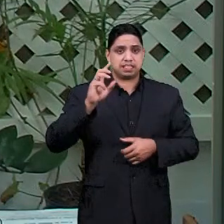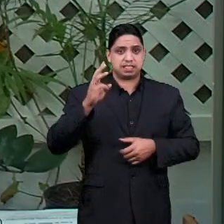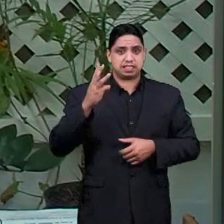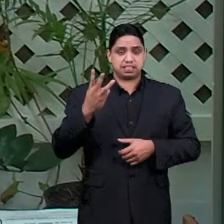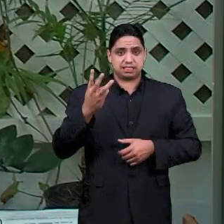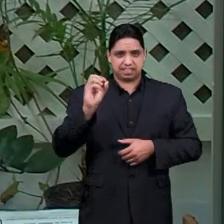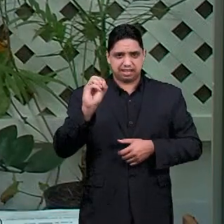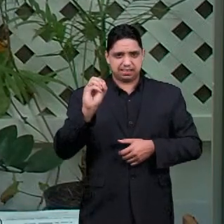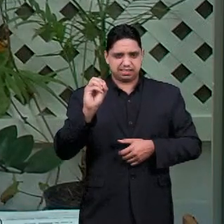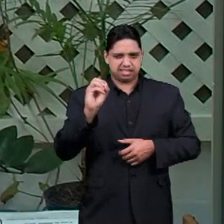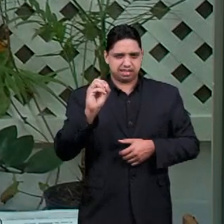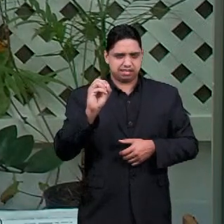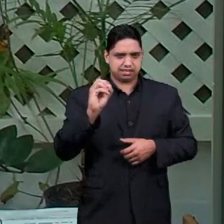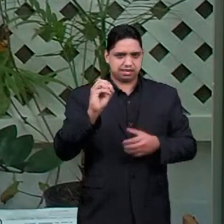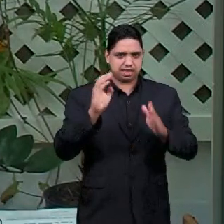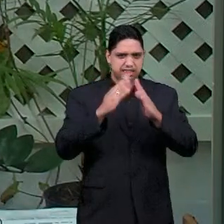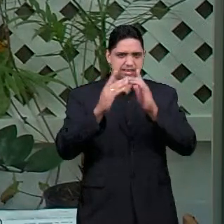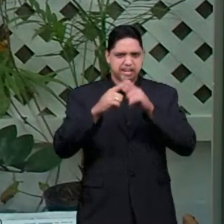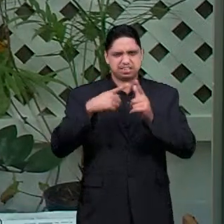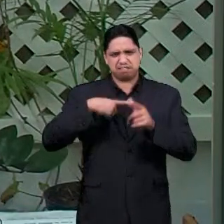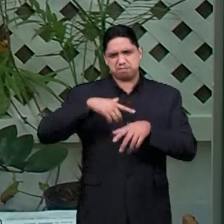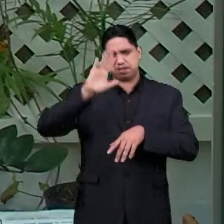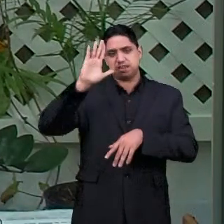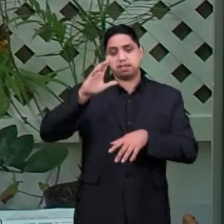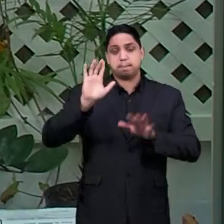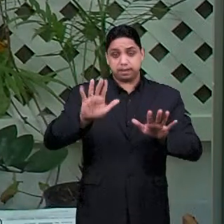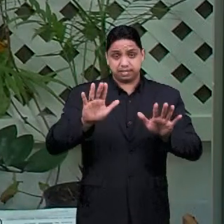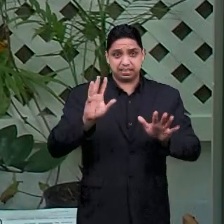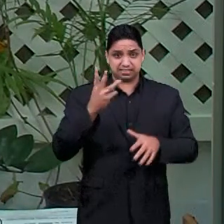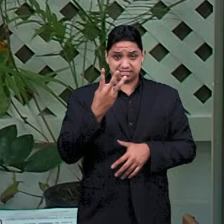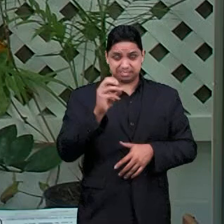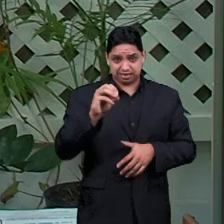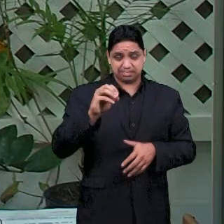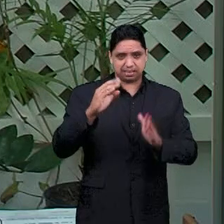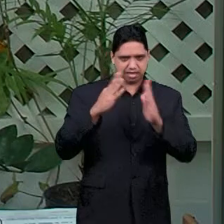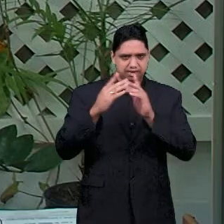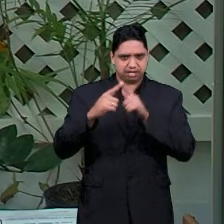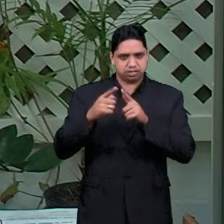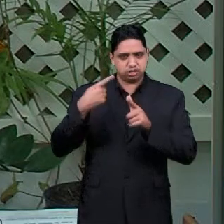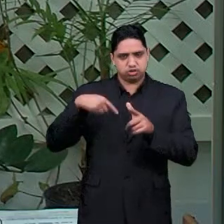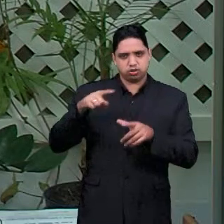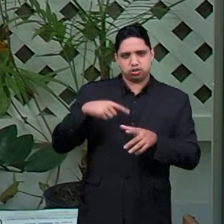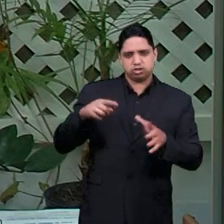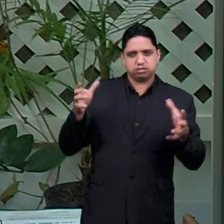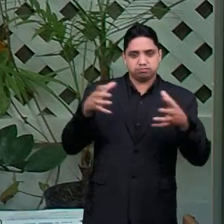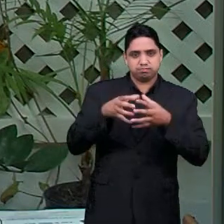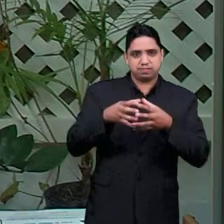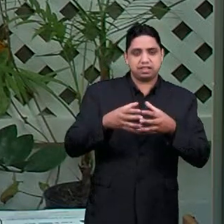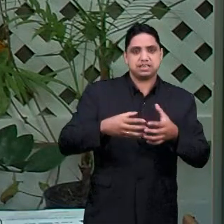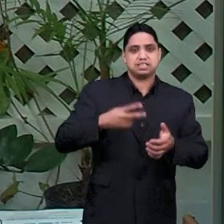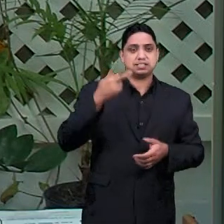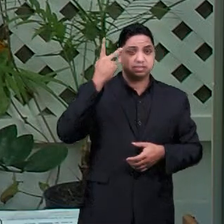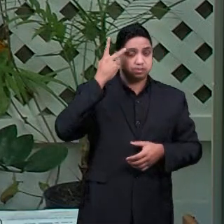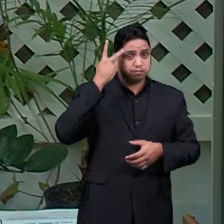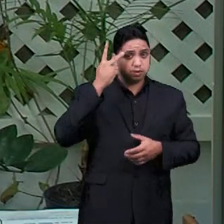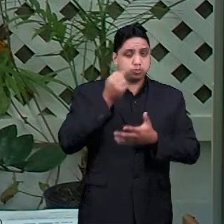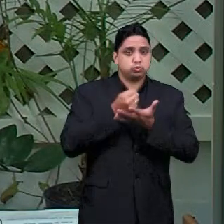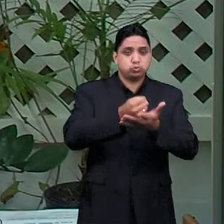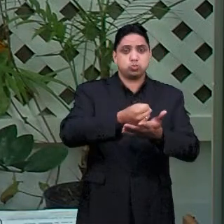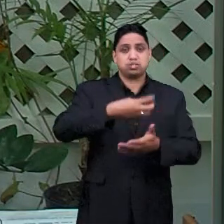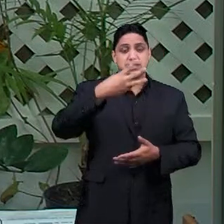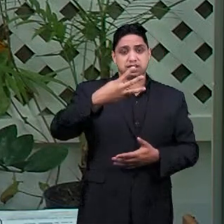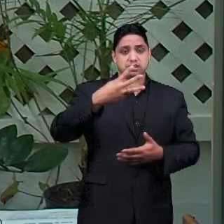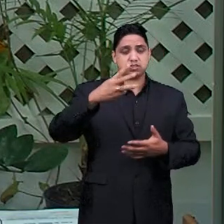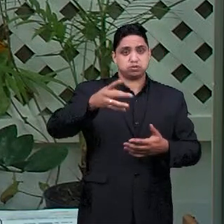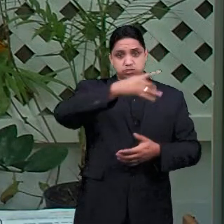nous avons séparé 30 églises, on a eu beaucoup plus, mais parmi 30 églises qu'on a choisies, São Paulo a contribué avec